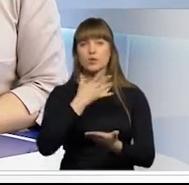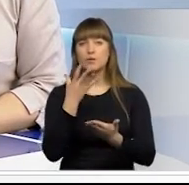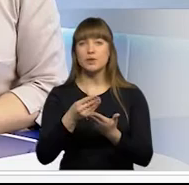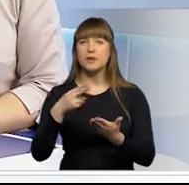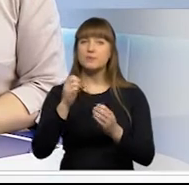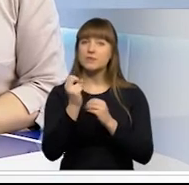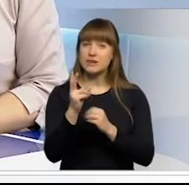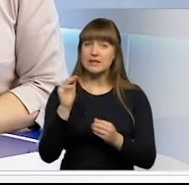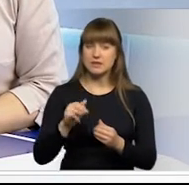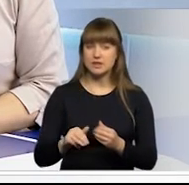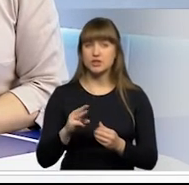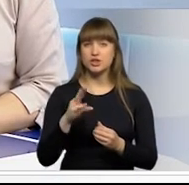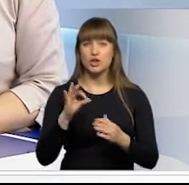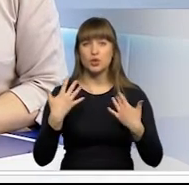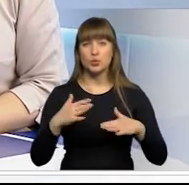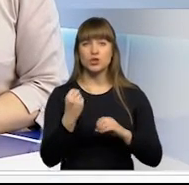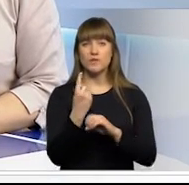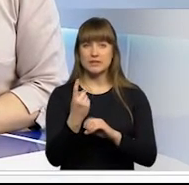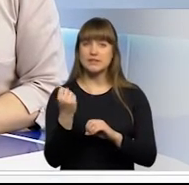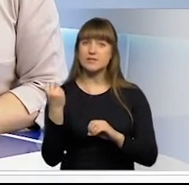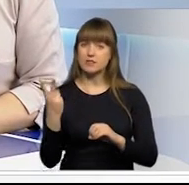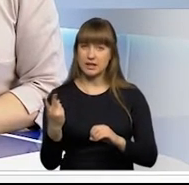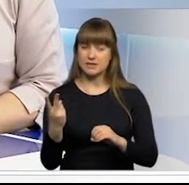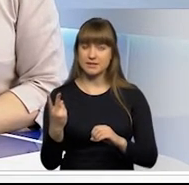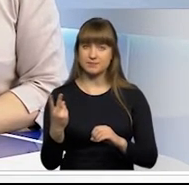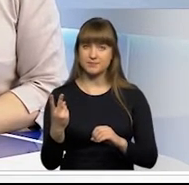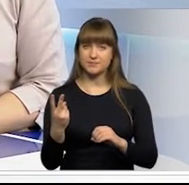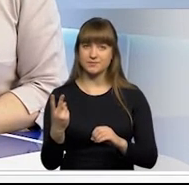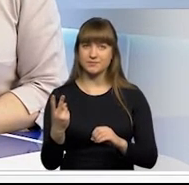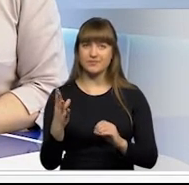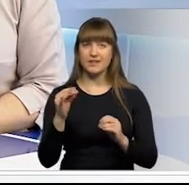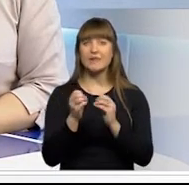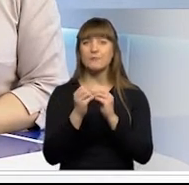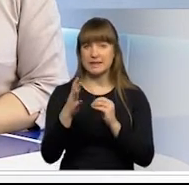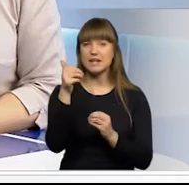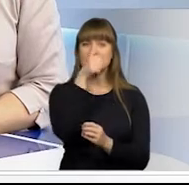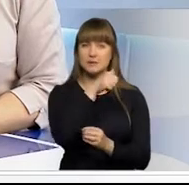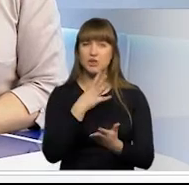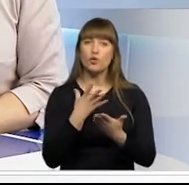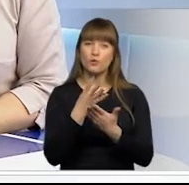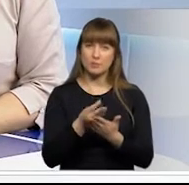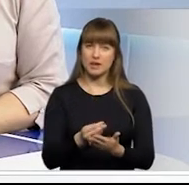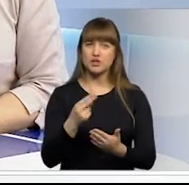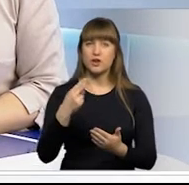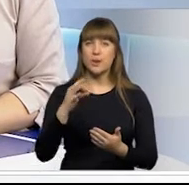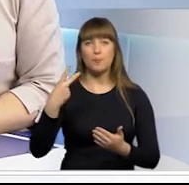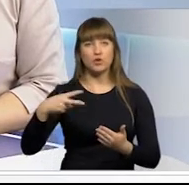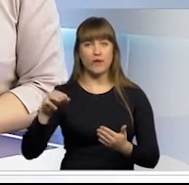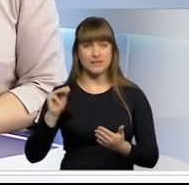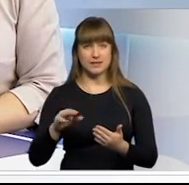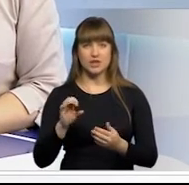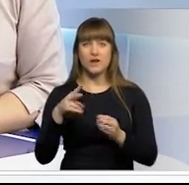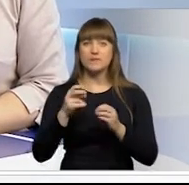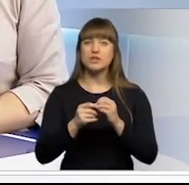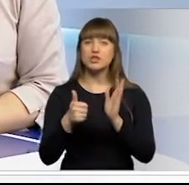и в 2015 году выплачивались по 20 тысяч. А в 2016 году мы выплачивали уже по